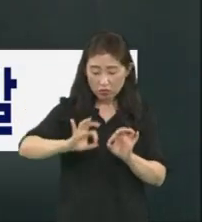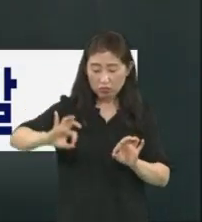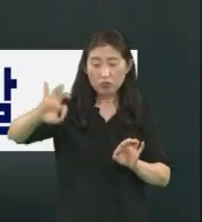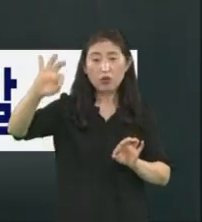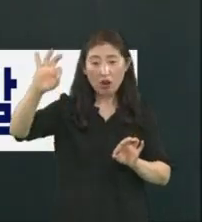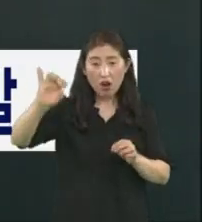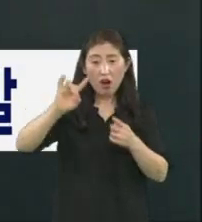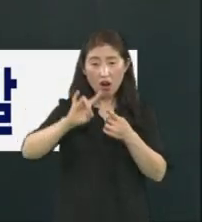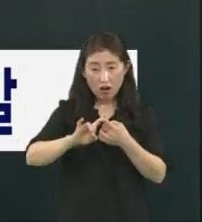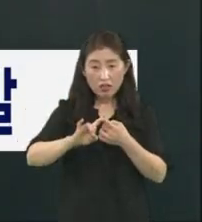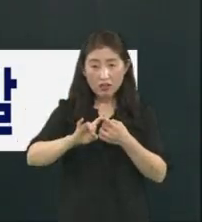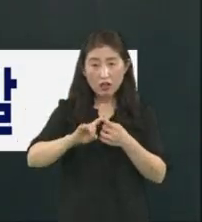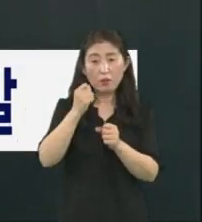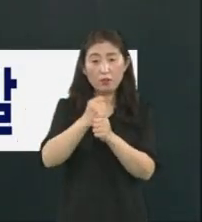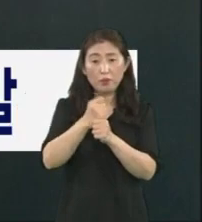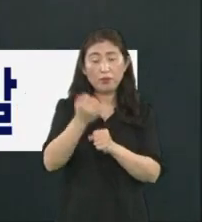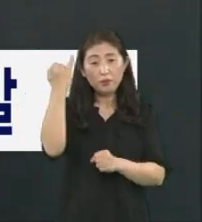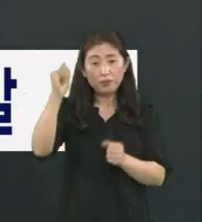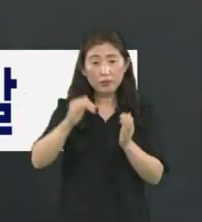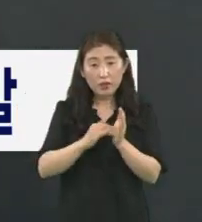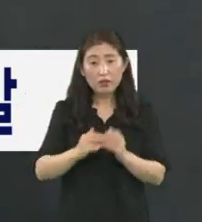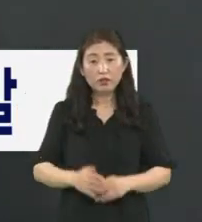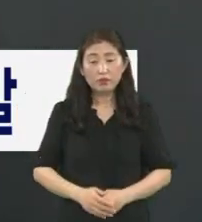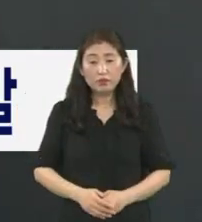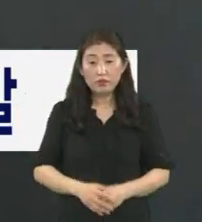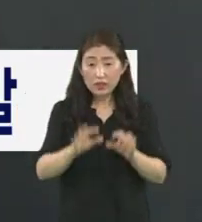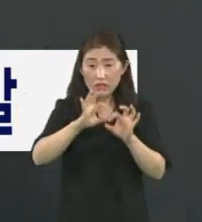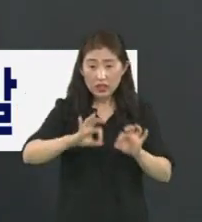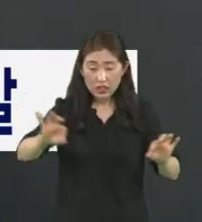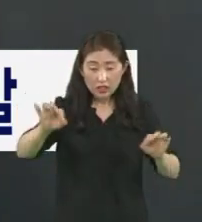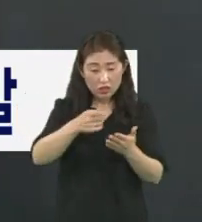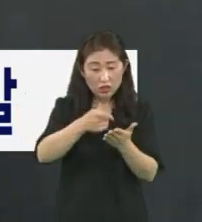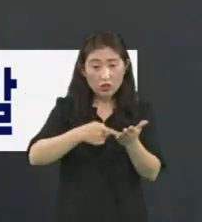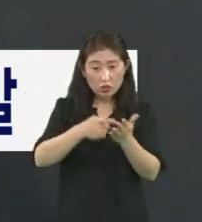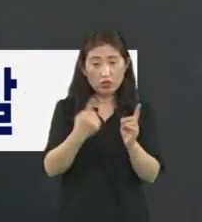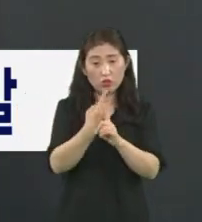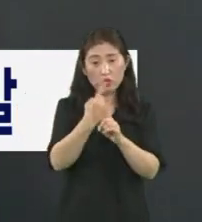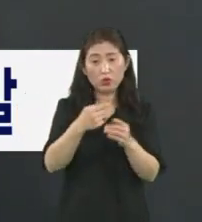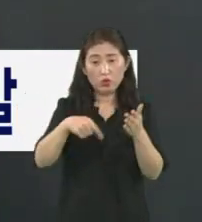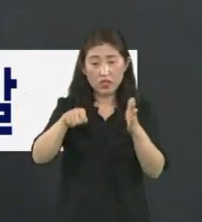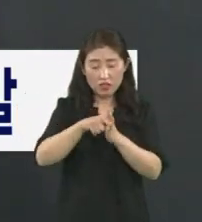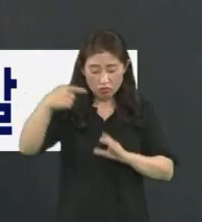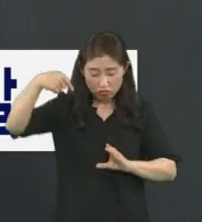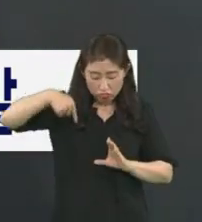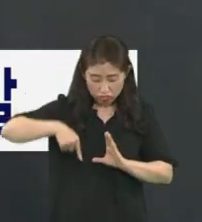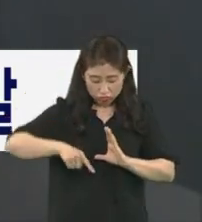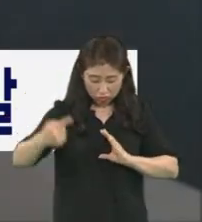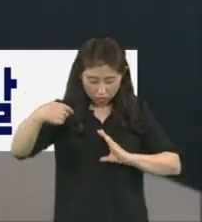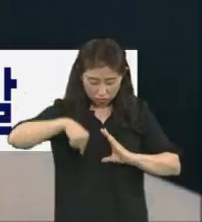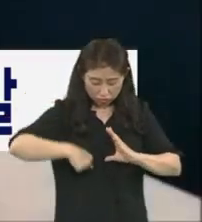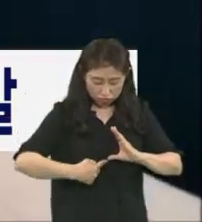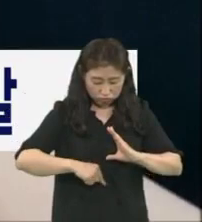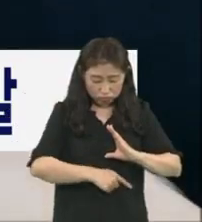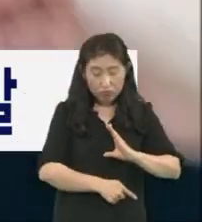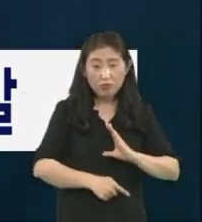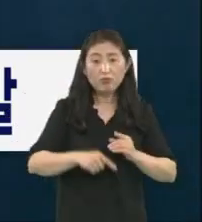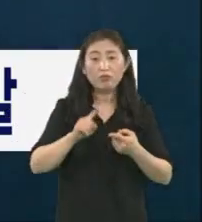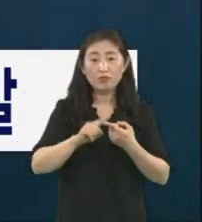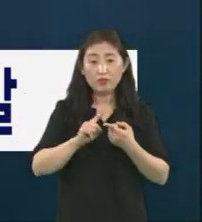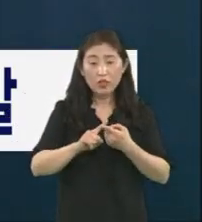형태의 로봇 카데터를 개발했습니다. 카데터는 시술 등의 치료를 위해 해당 위치까지 안내하는 역할을 하는